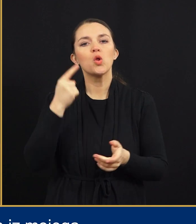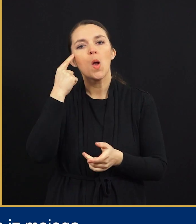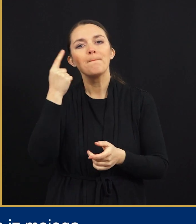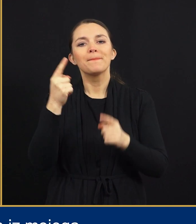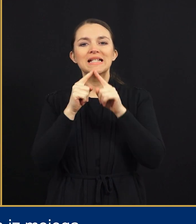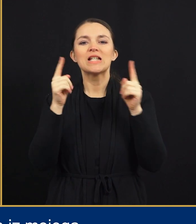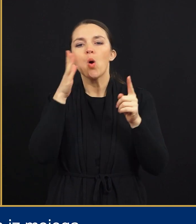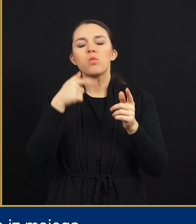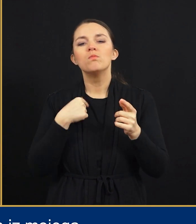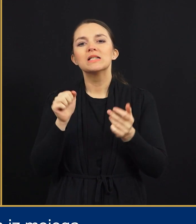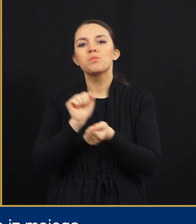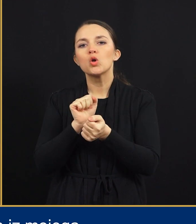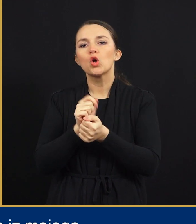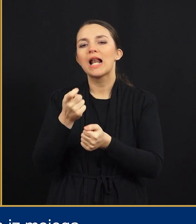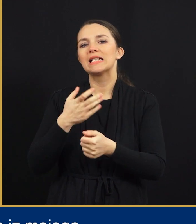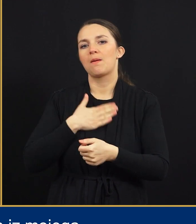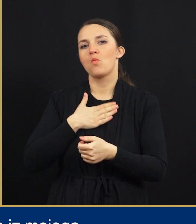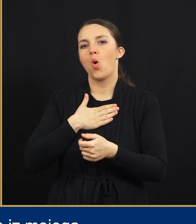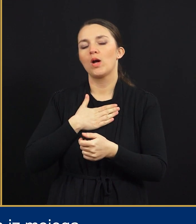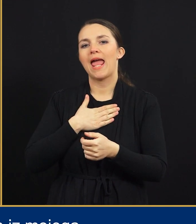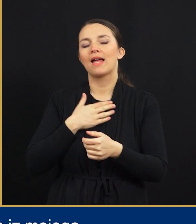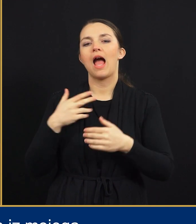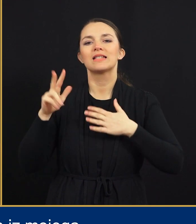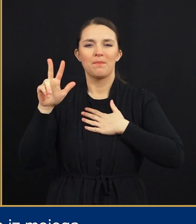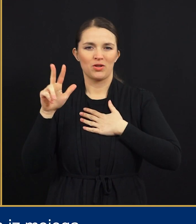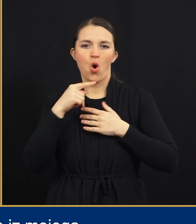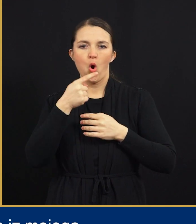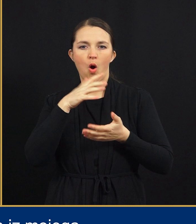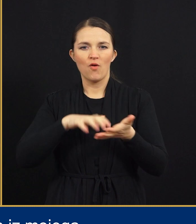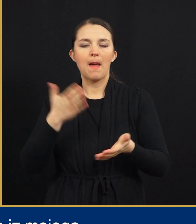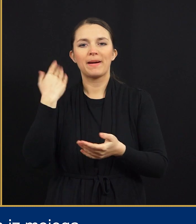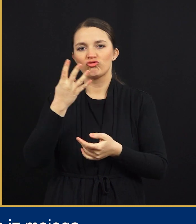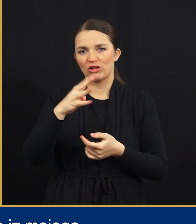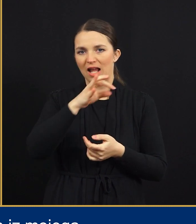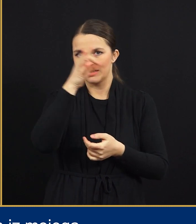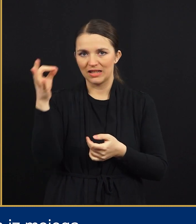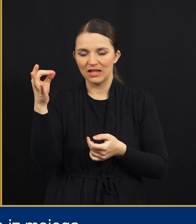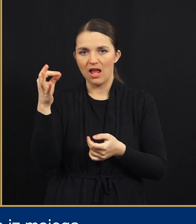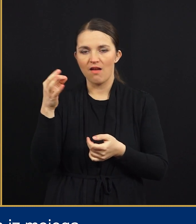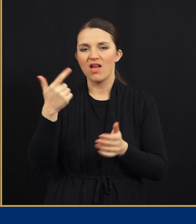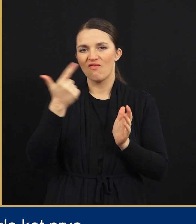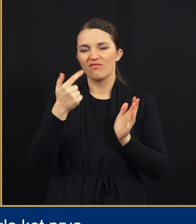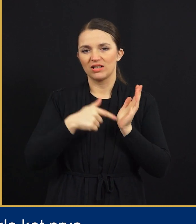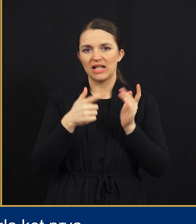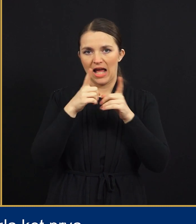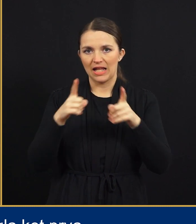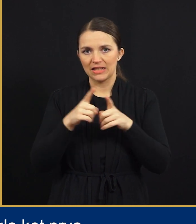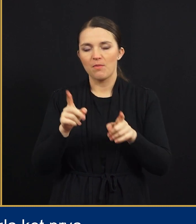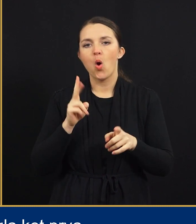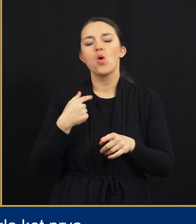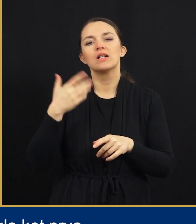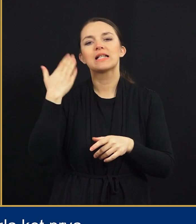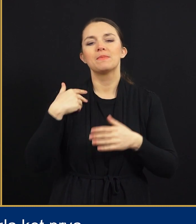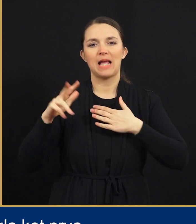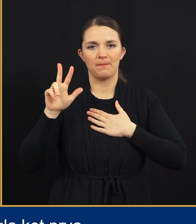Uvodno misel si bom sposodila iz mojega inauguracijskega govora pred 14 dnevi, 22. decembra,